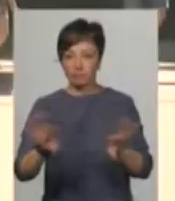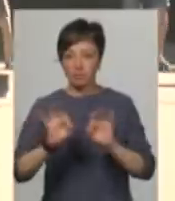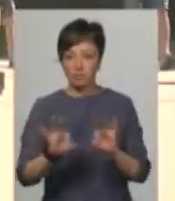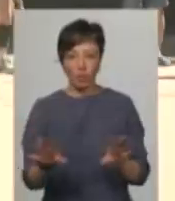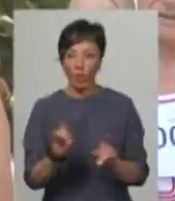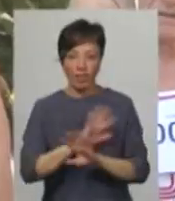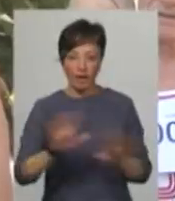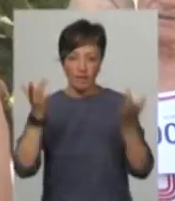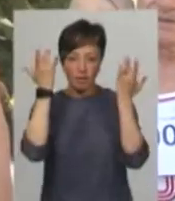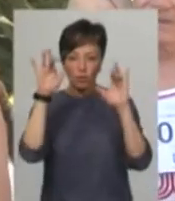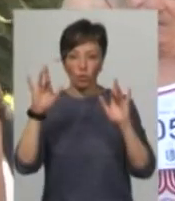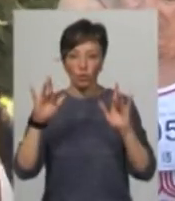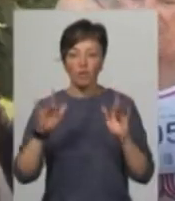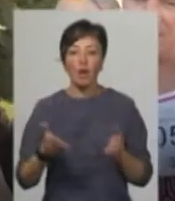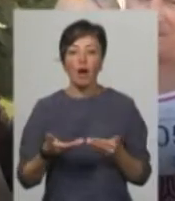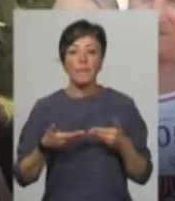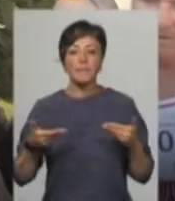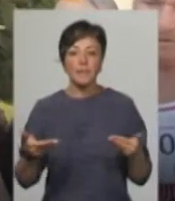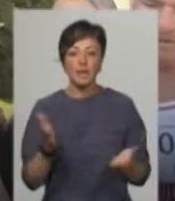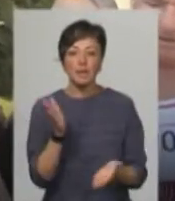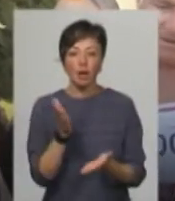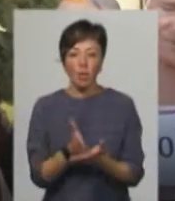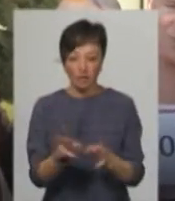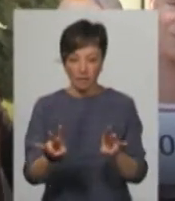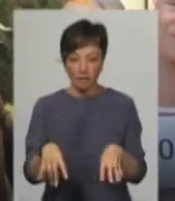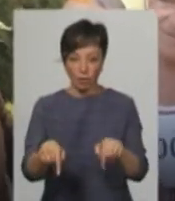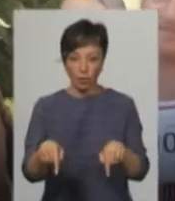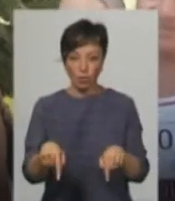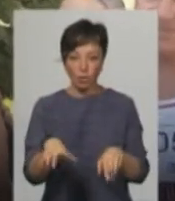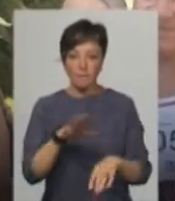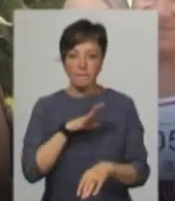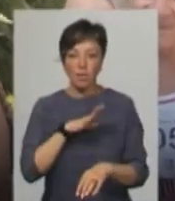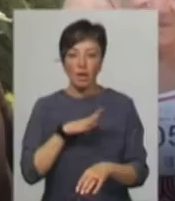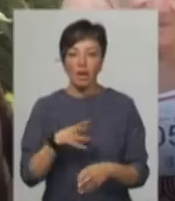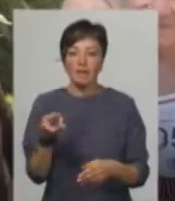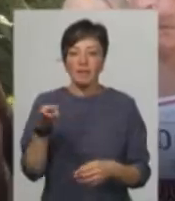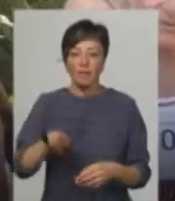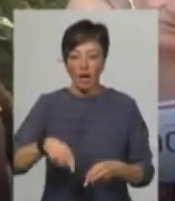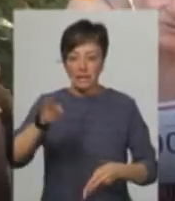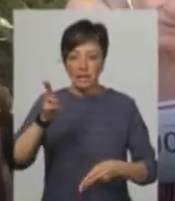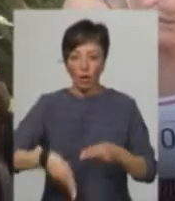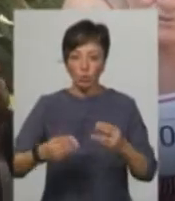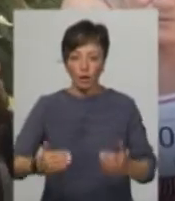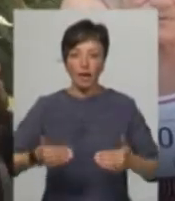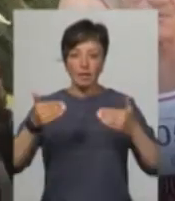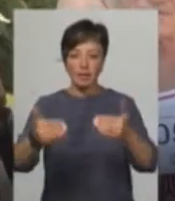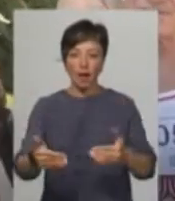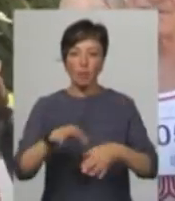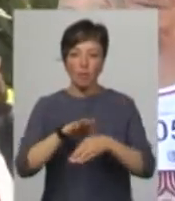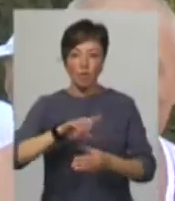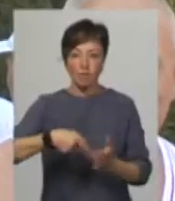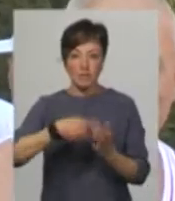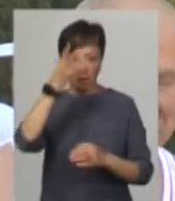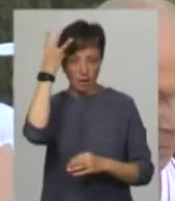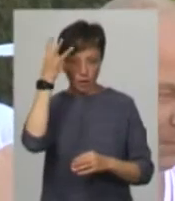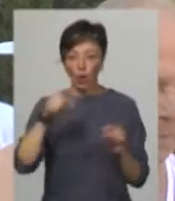не випадково. Ми якраз знаходимося в тому місці, де були два заключних етапи, які проводилися в місті